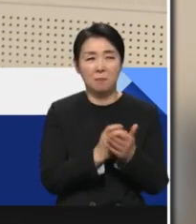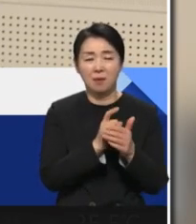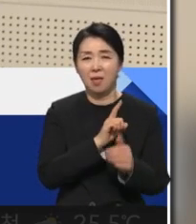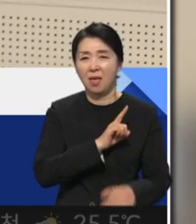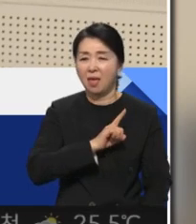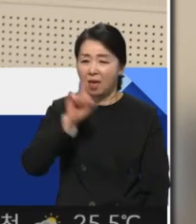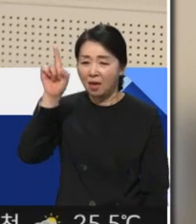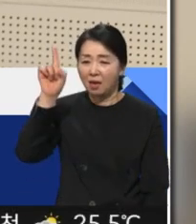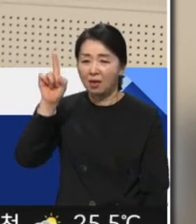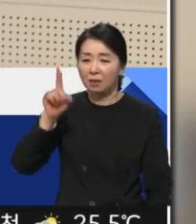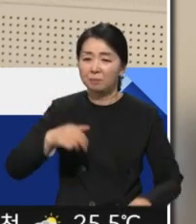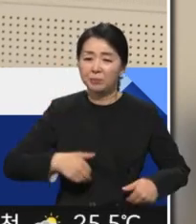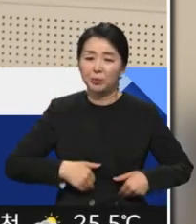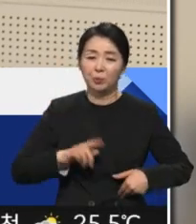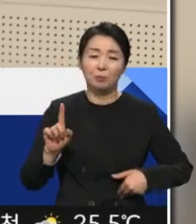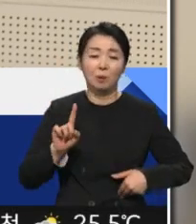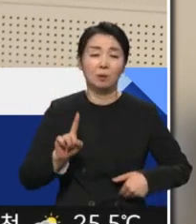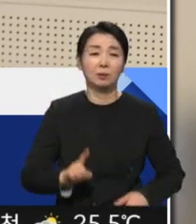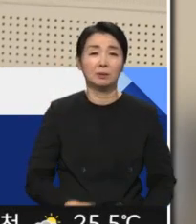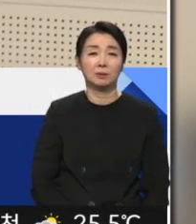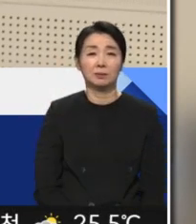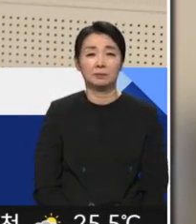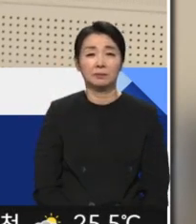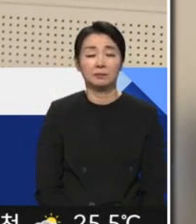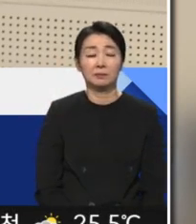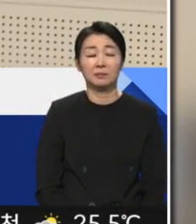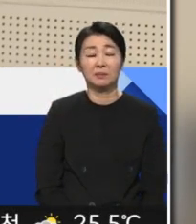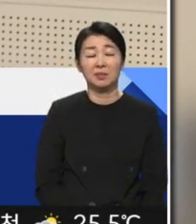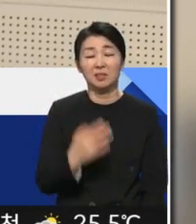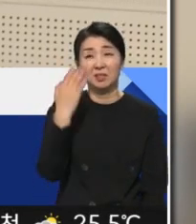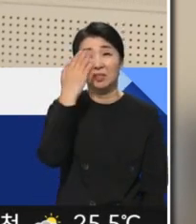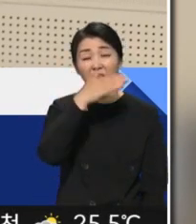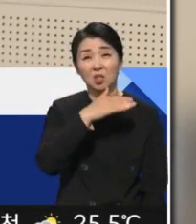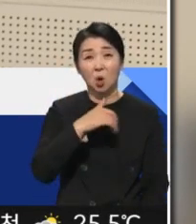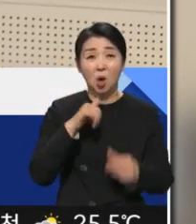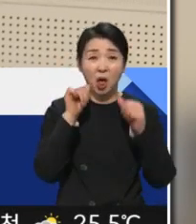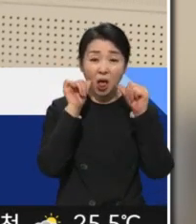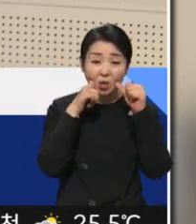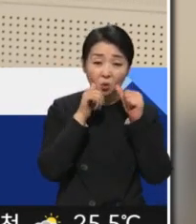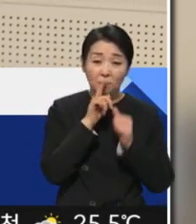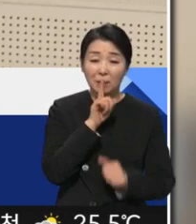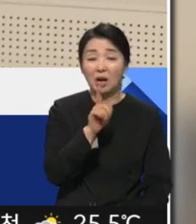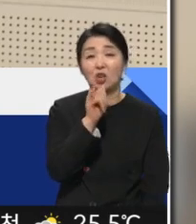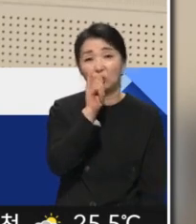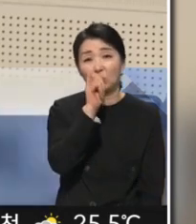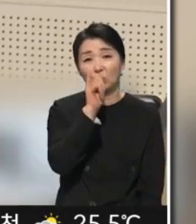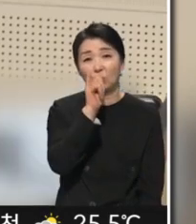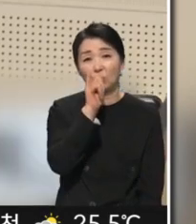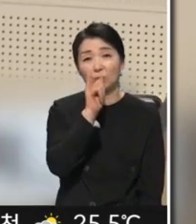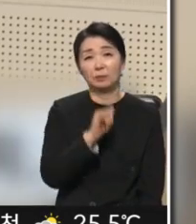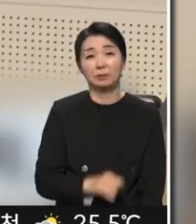생각까지 들었던 거는 이제 성희롱적 발언? 네, 그런 것도 있었고